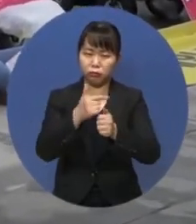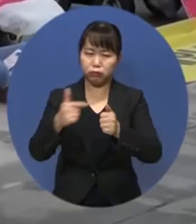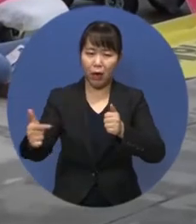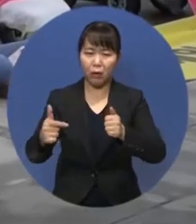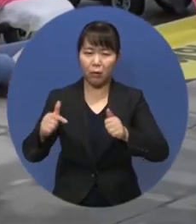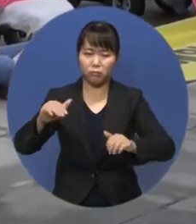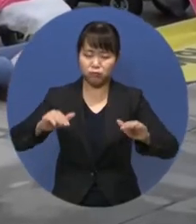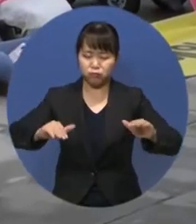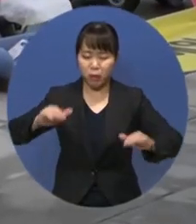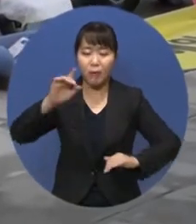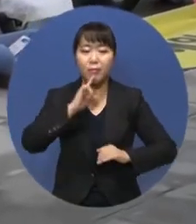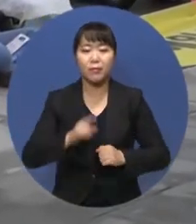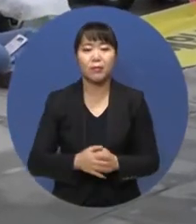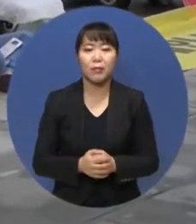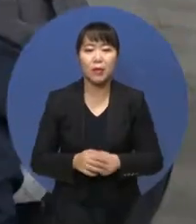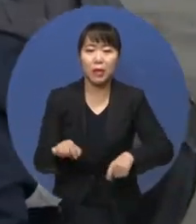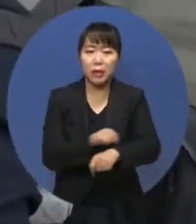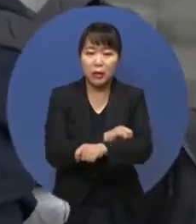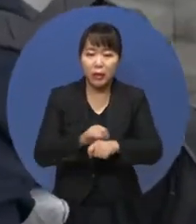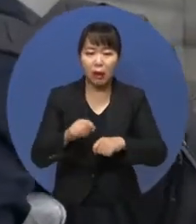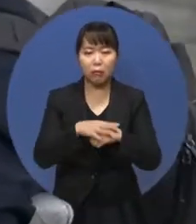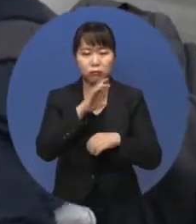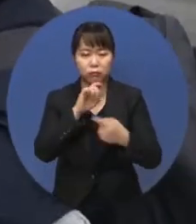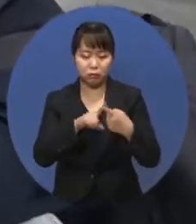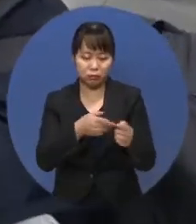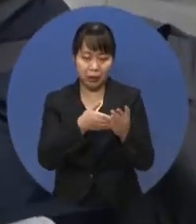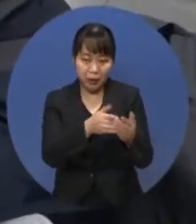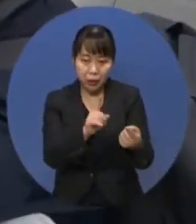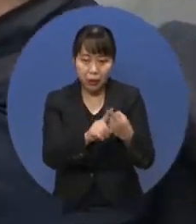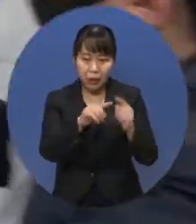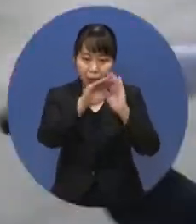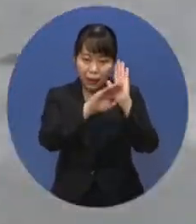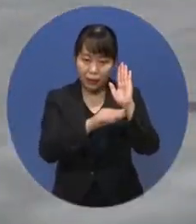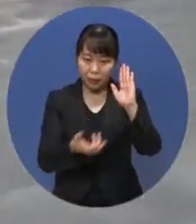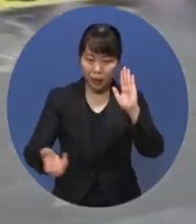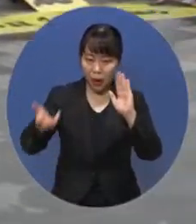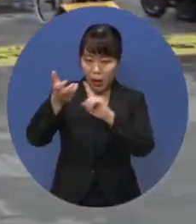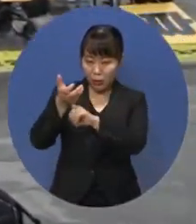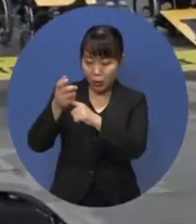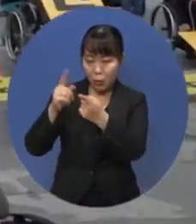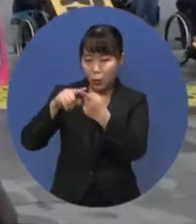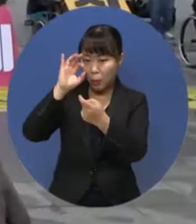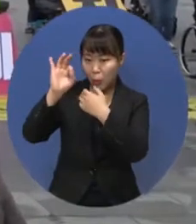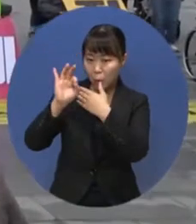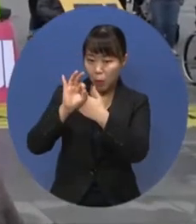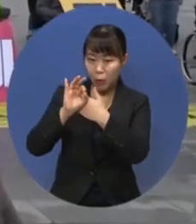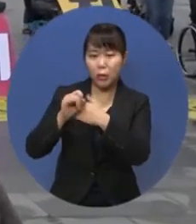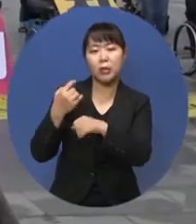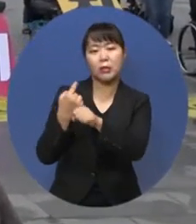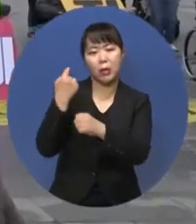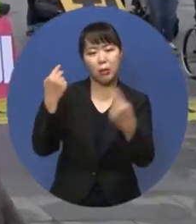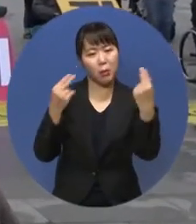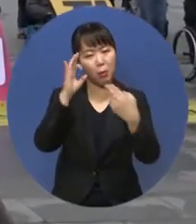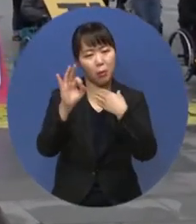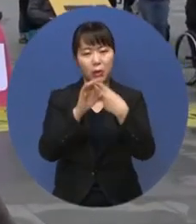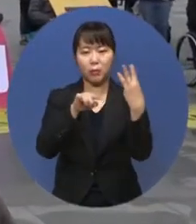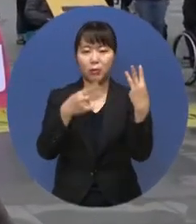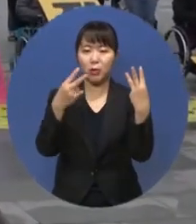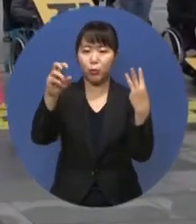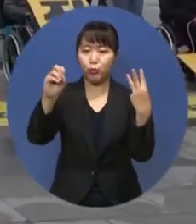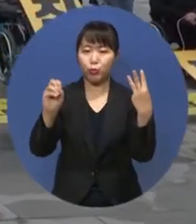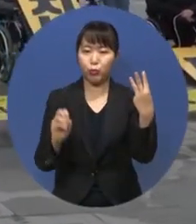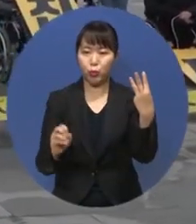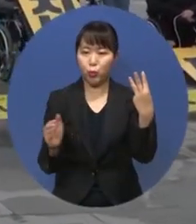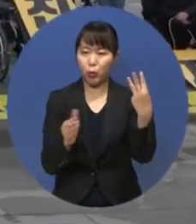있습니다. 특히 이의신청 후 등급이 상향된 비율 역시 지난해 대비